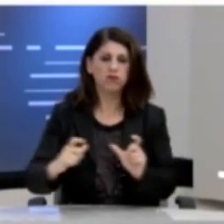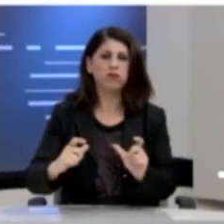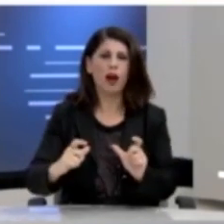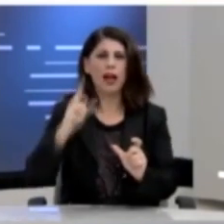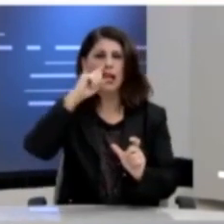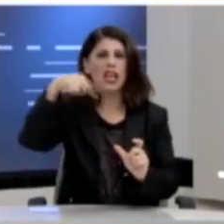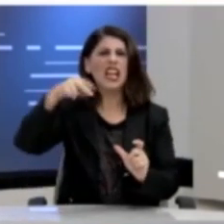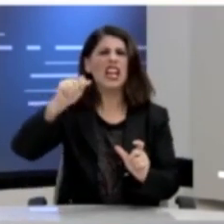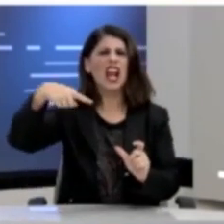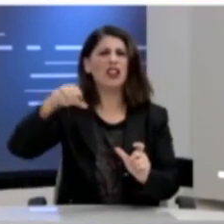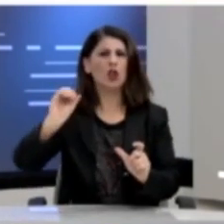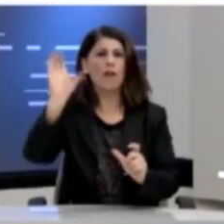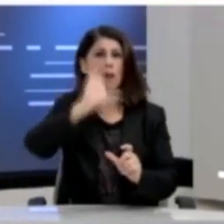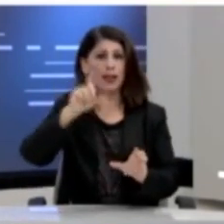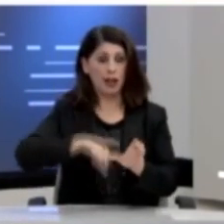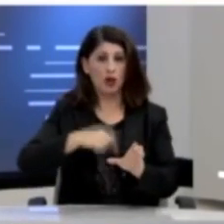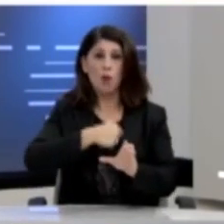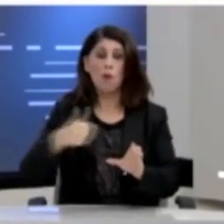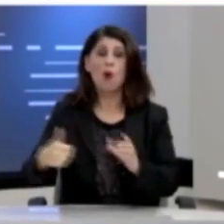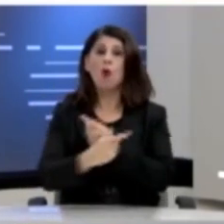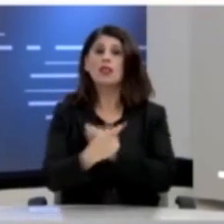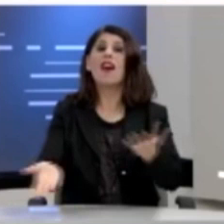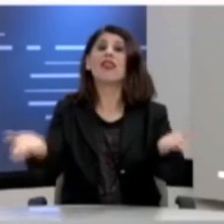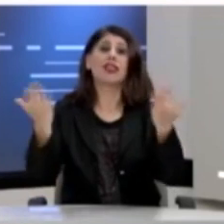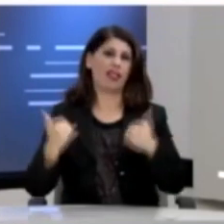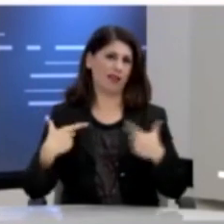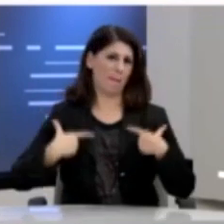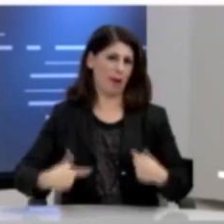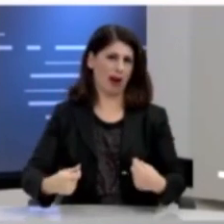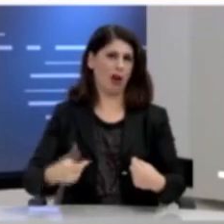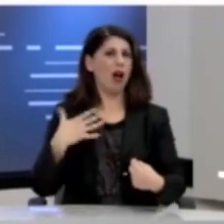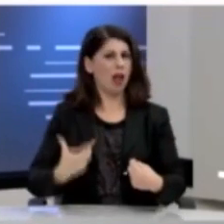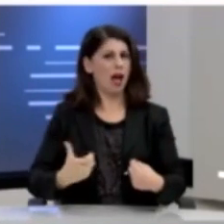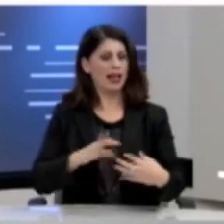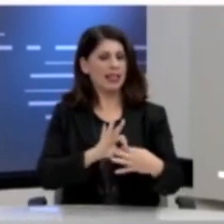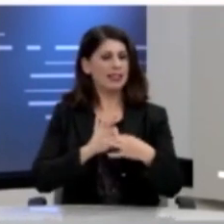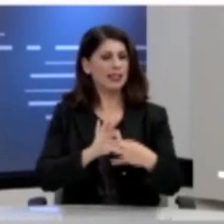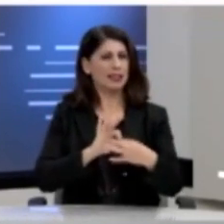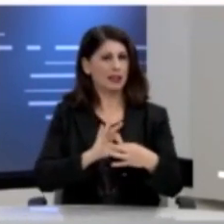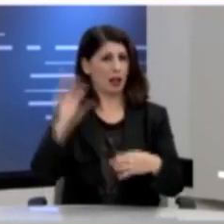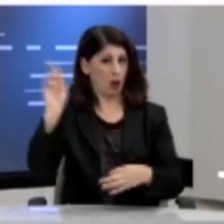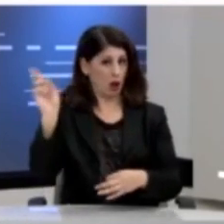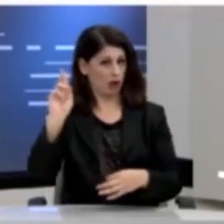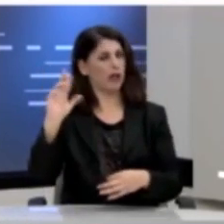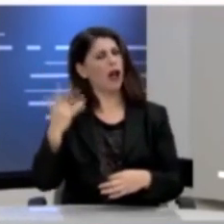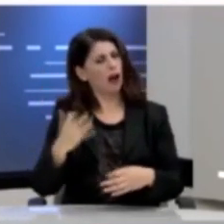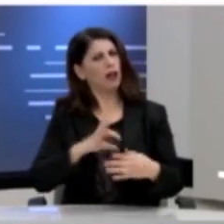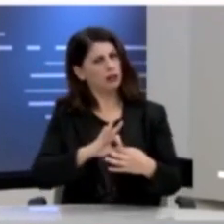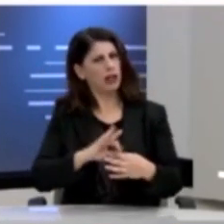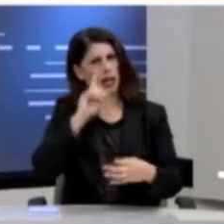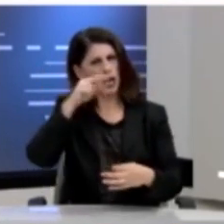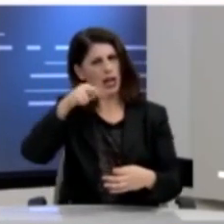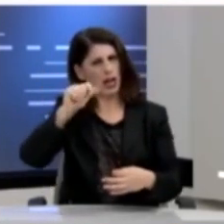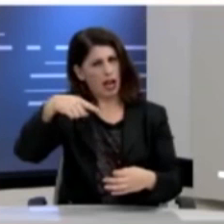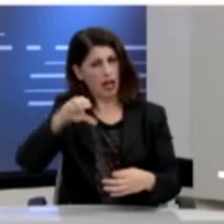μέλη του ΝΑΤΟ στην περιοχή είναι η Σερβία, που διατηρεί όμως και ισχυρούς δεσμούς με τη Ρωσία, αλλά συνεργάζεται και με το